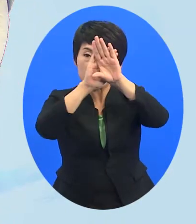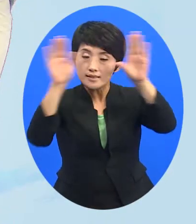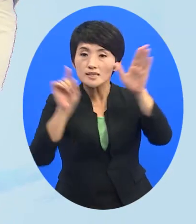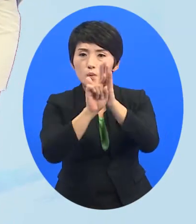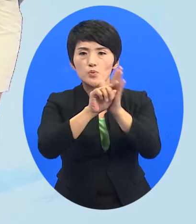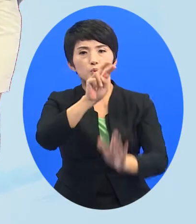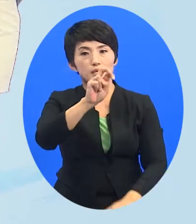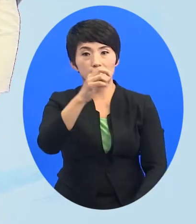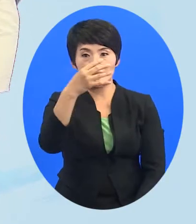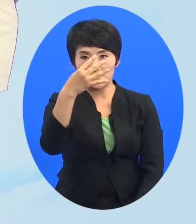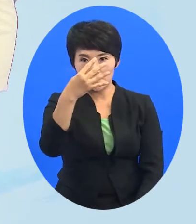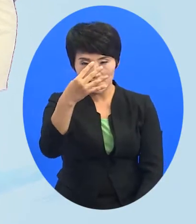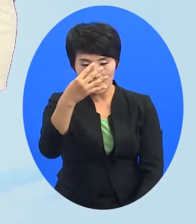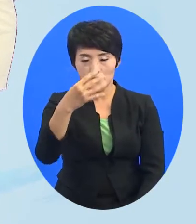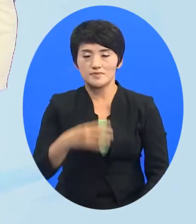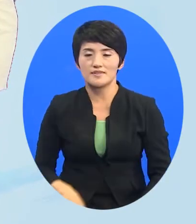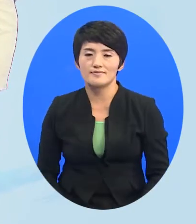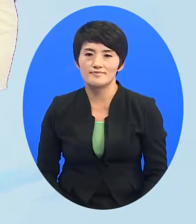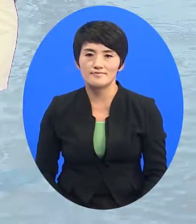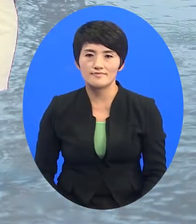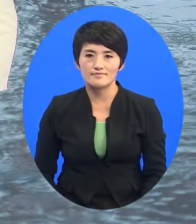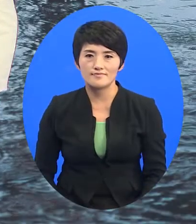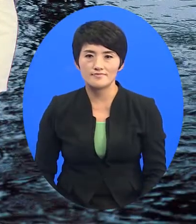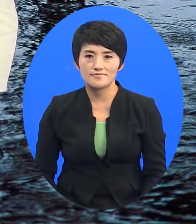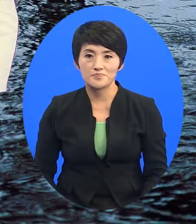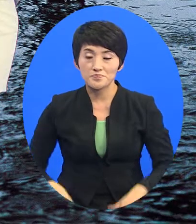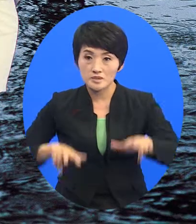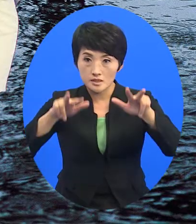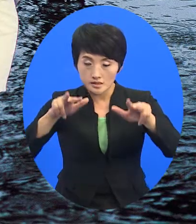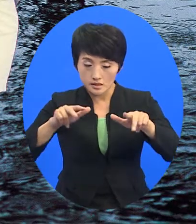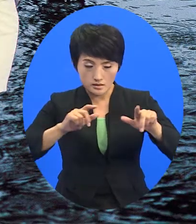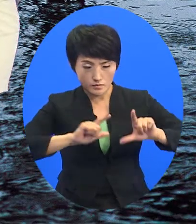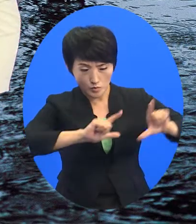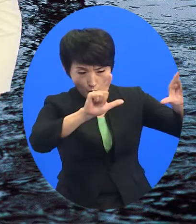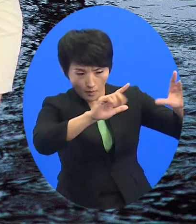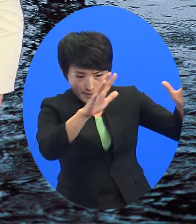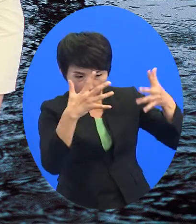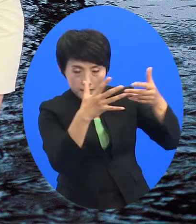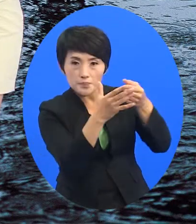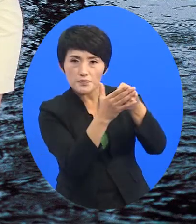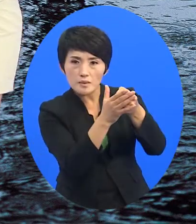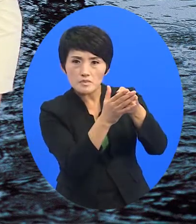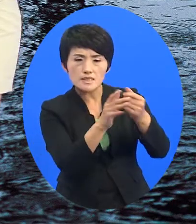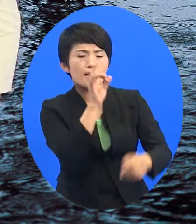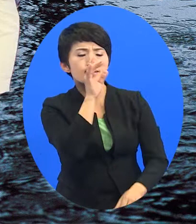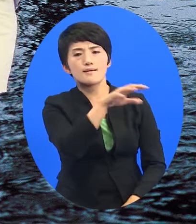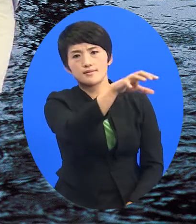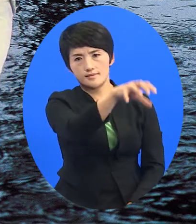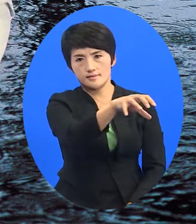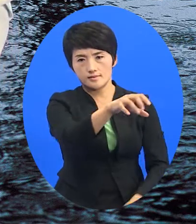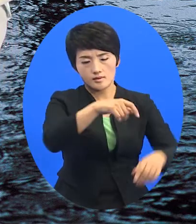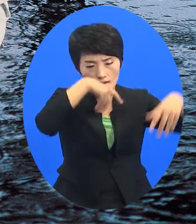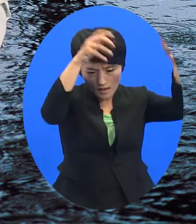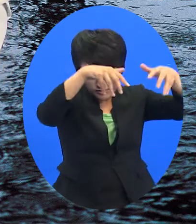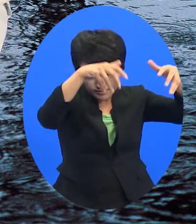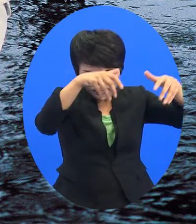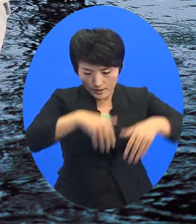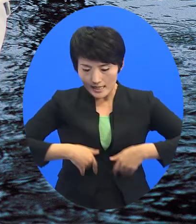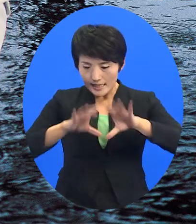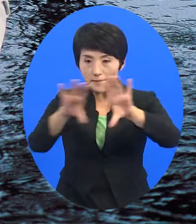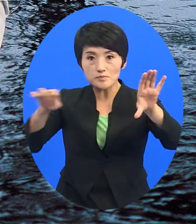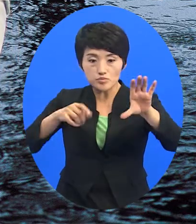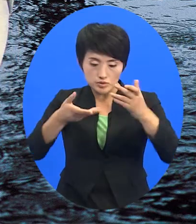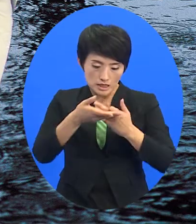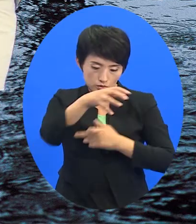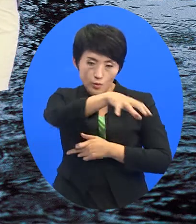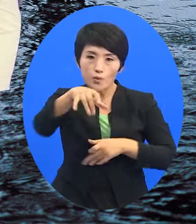기온 24도로 비교적 선선하겠습니다. 현재 동풍의 영향으로 강원도 영동에 비가 오고 있고요. 남부지방과 제주도에도